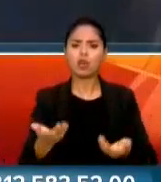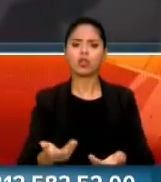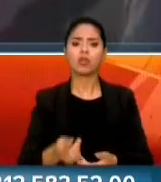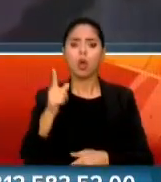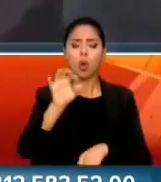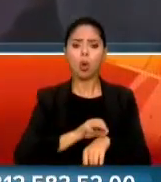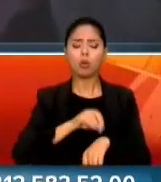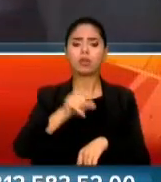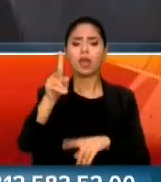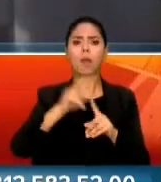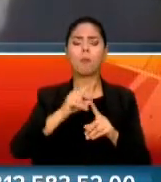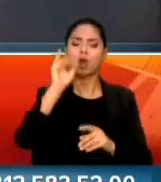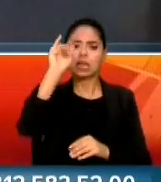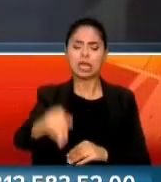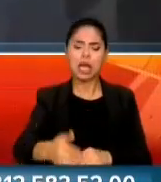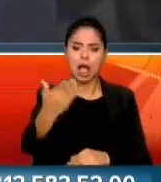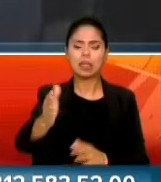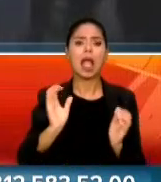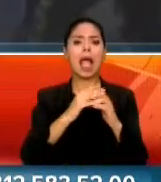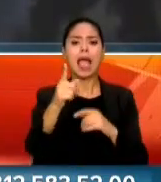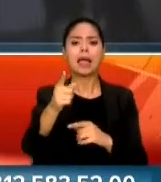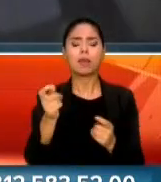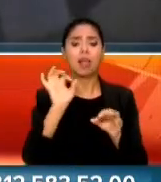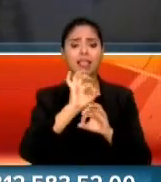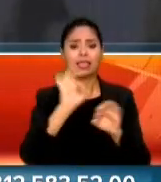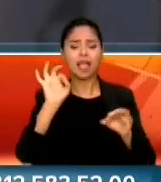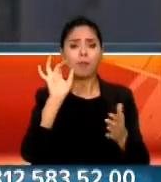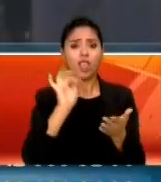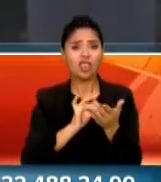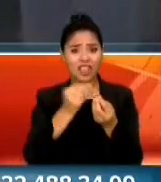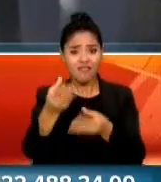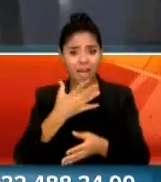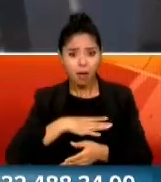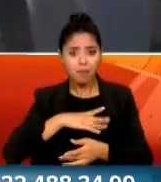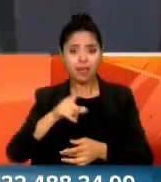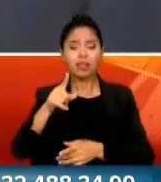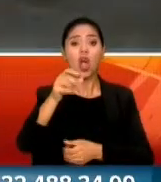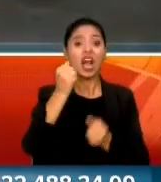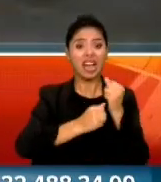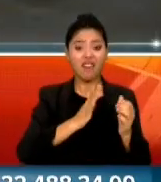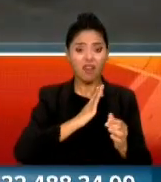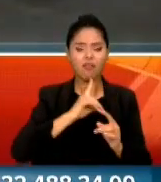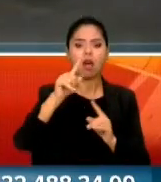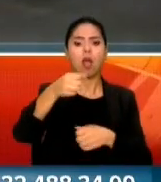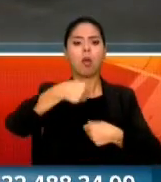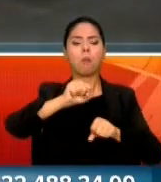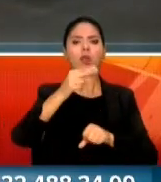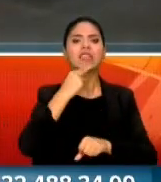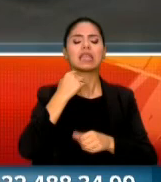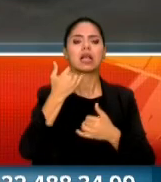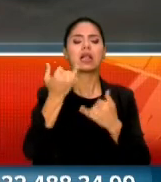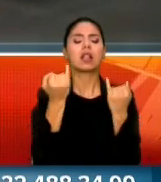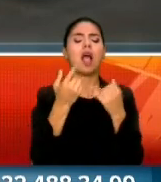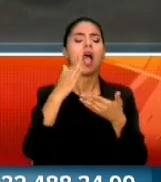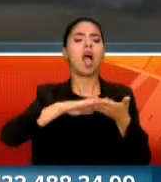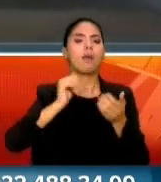Bu sırada polis de olay yerine geldi. Ekipler tam işlem yaptıkları sırada da kargaşayı fırsat bilen motosikletli kız arkadaşıyla